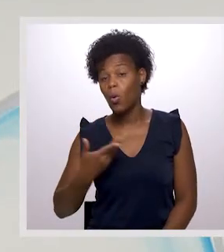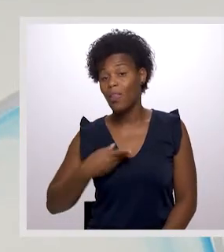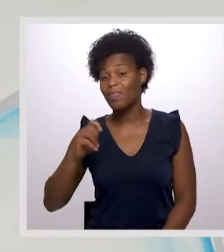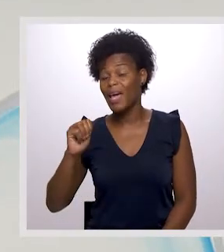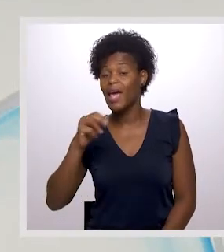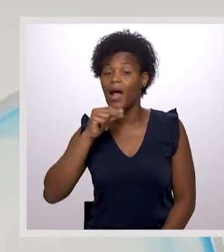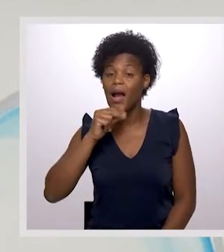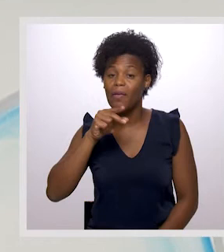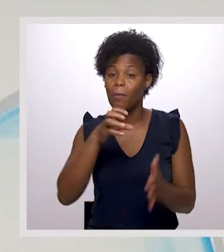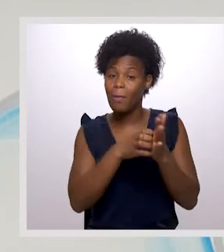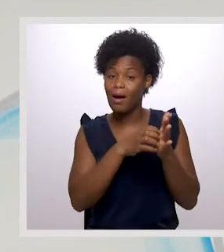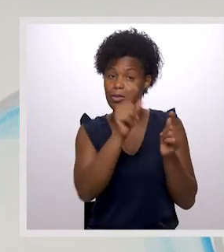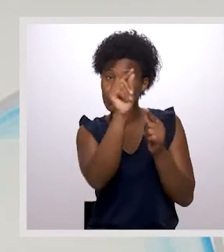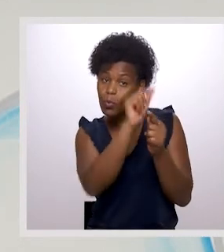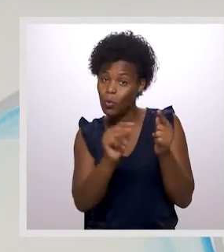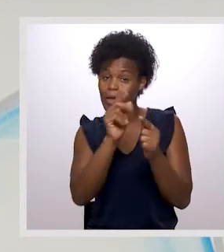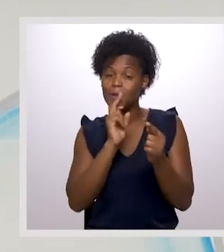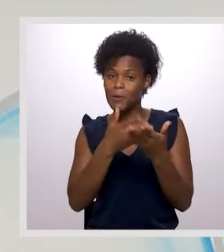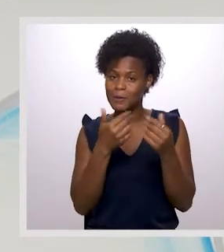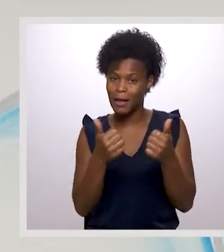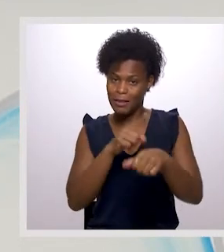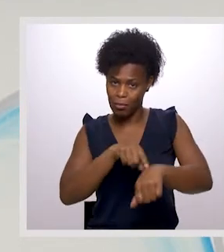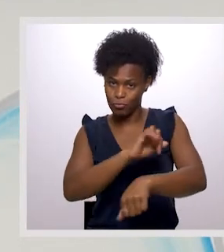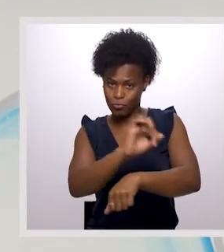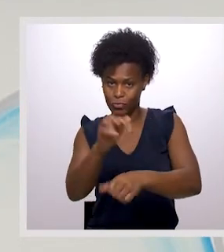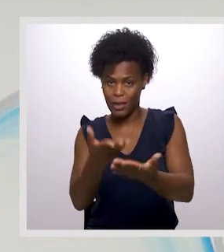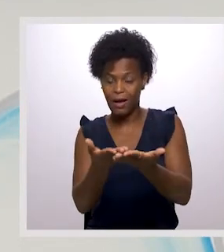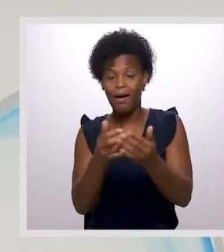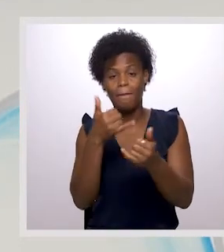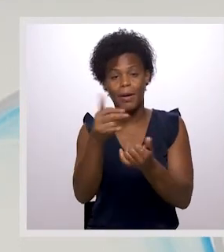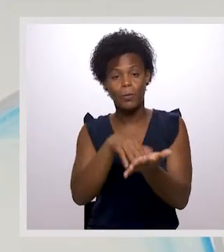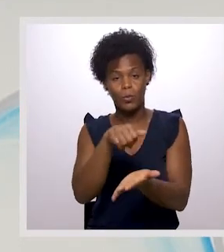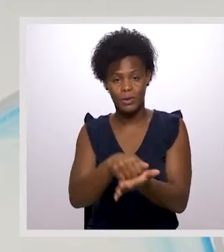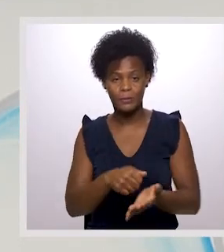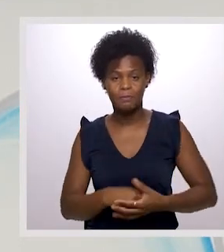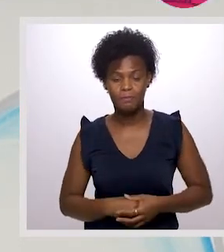correcte. Je vous donne un peu de temps et après on corrige.